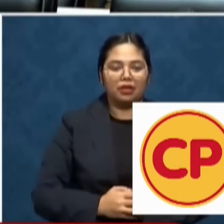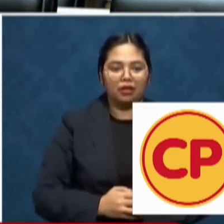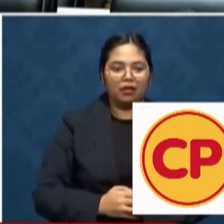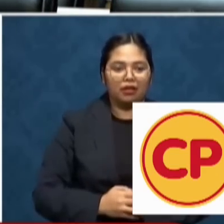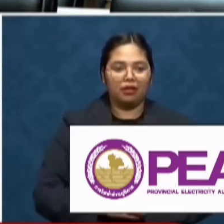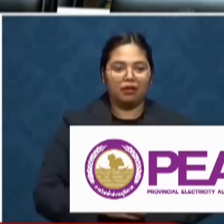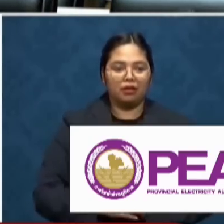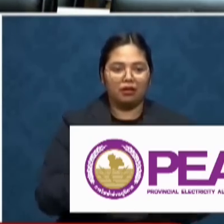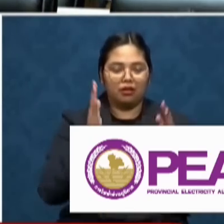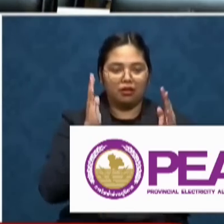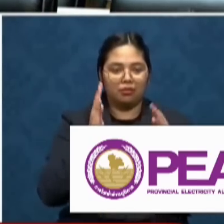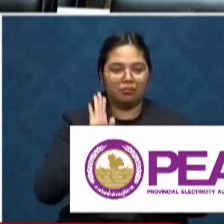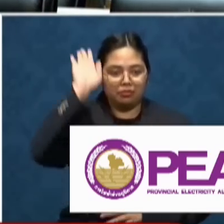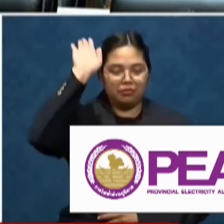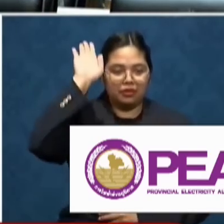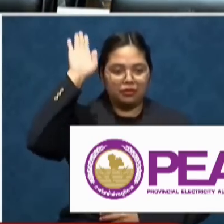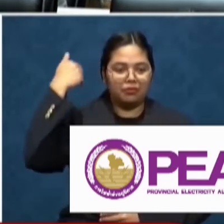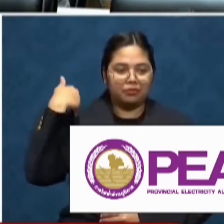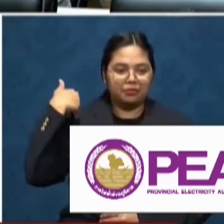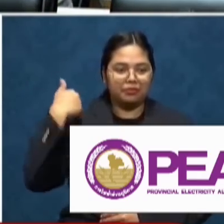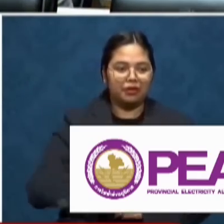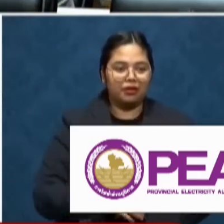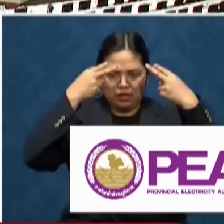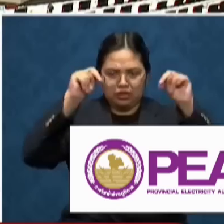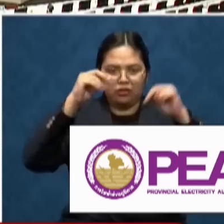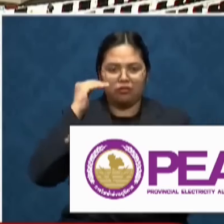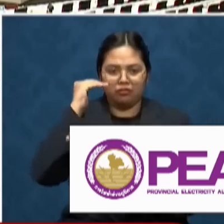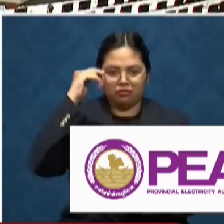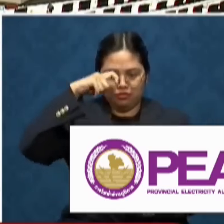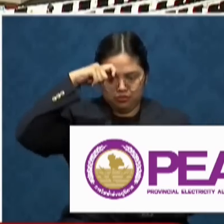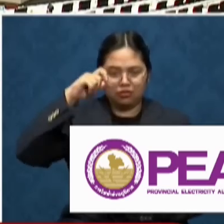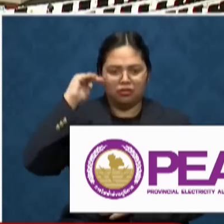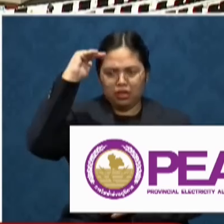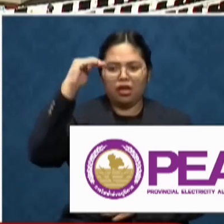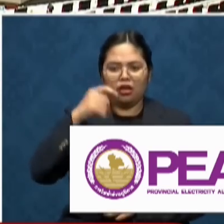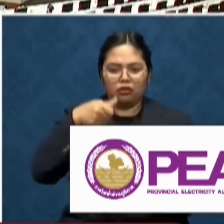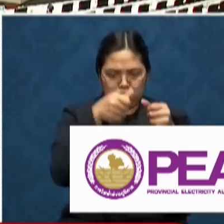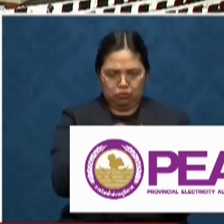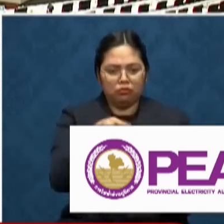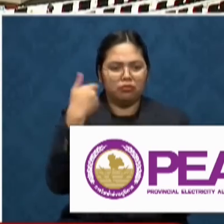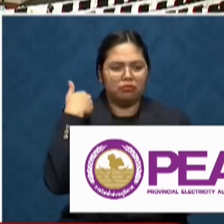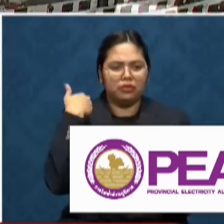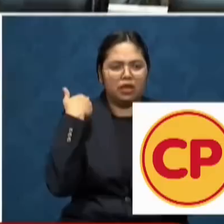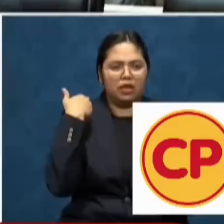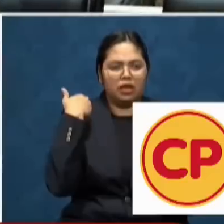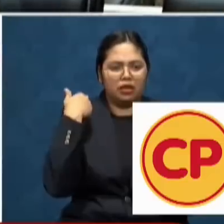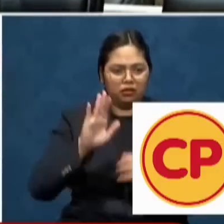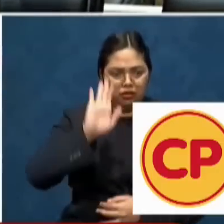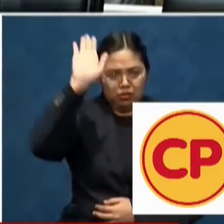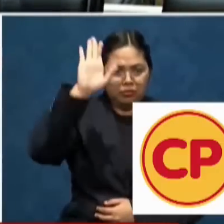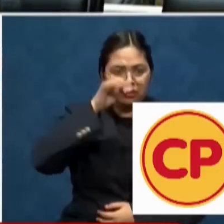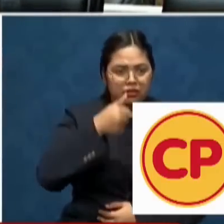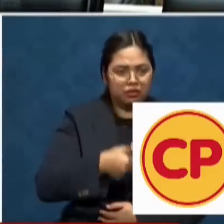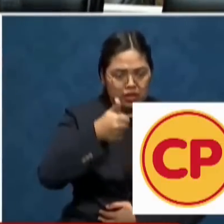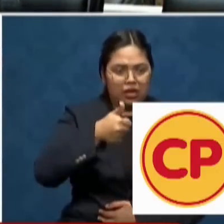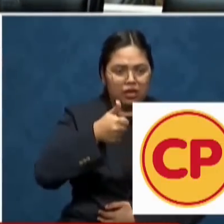โรจน์เนี่ยได้มีการออกมาลุกขึ้นประท้วงกันหน่อยค่ะ สิทธิ์พลาดพิงก็ได้แล้วท่านเกี่ยวอะไร อ ัน นี้พอแล้วนะครับ